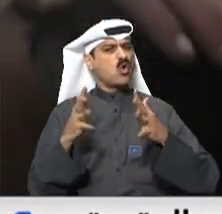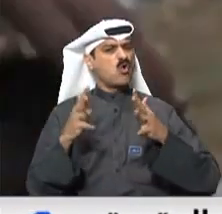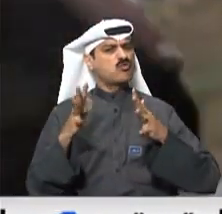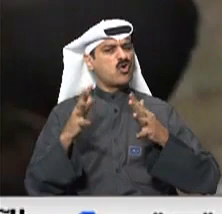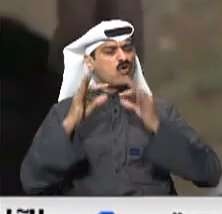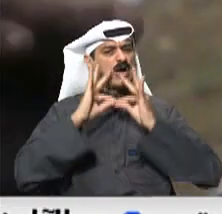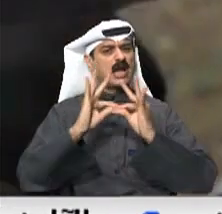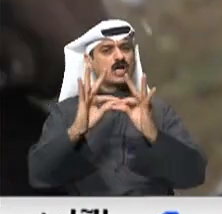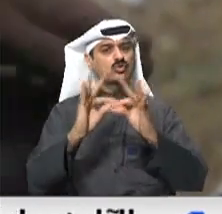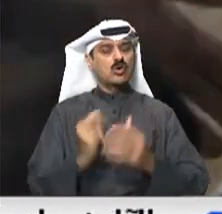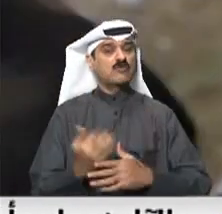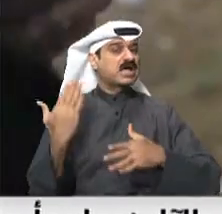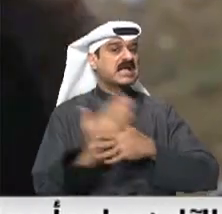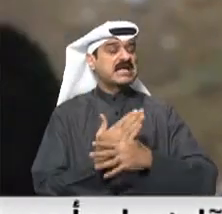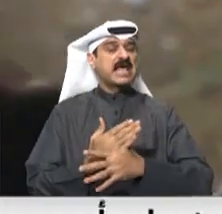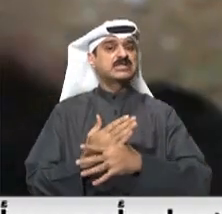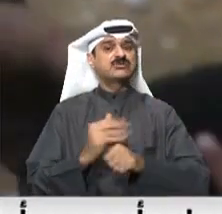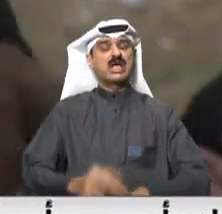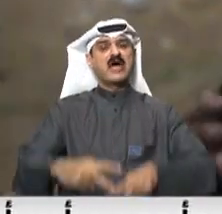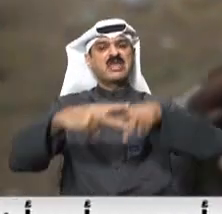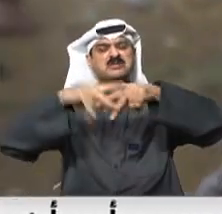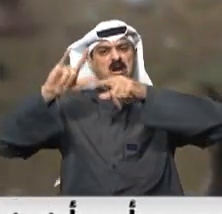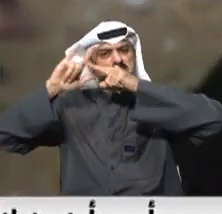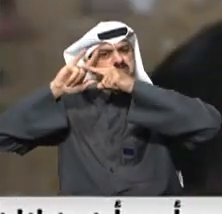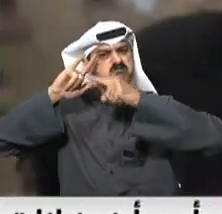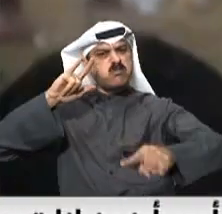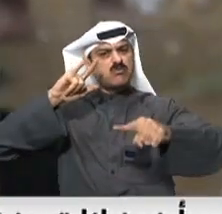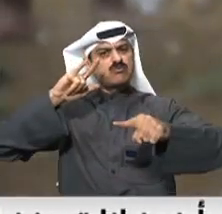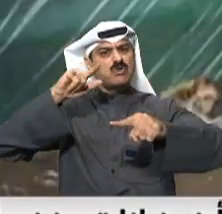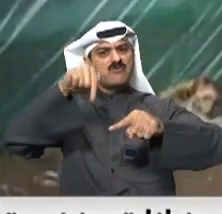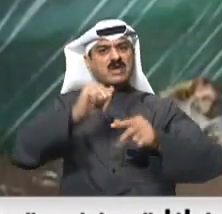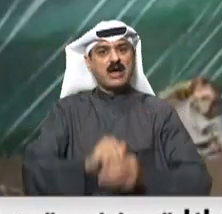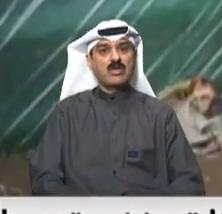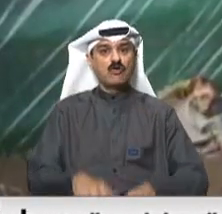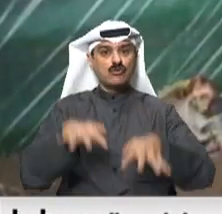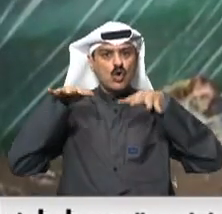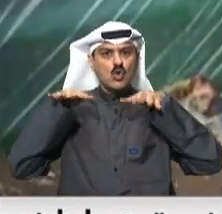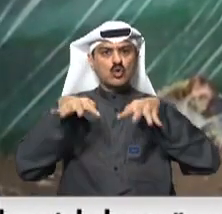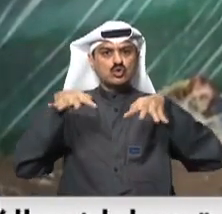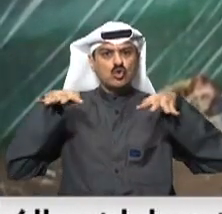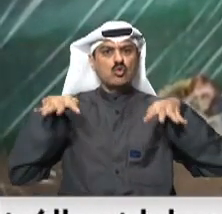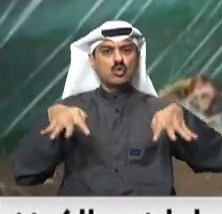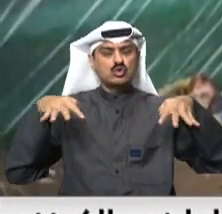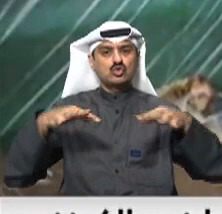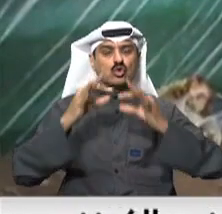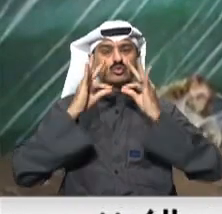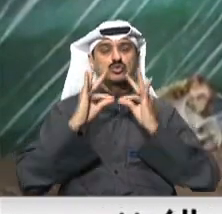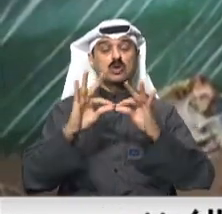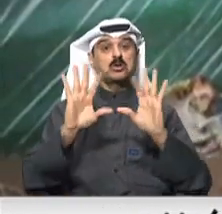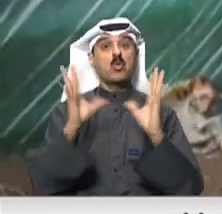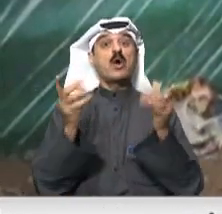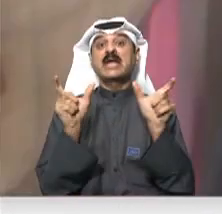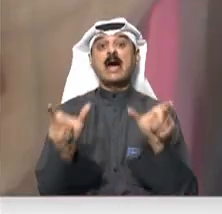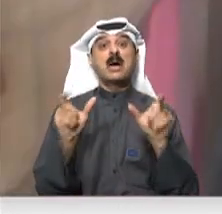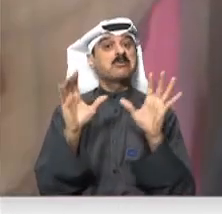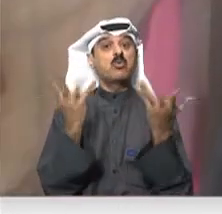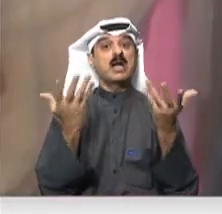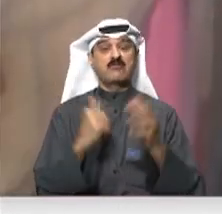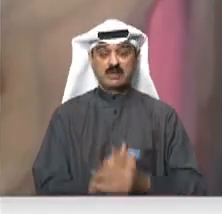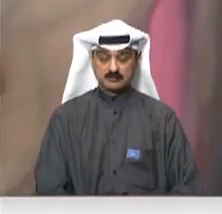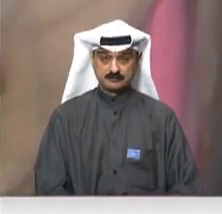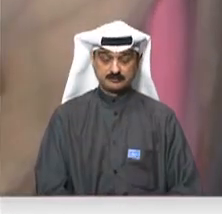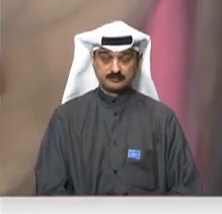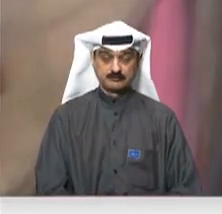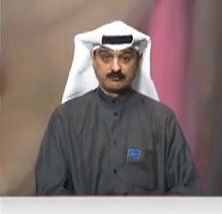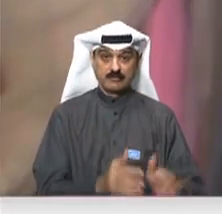واسعه النطاق خاصه انه اذا وقع الهجوم فالى اين سيذهبون كل المخيم